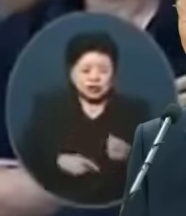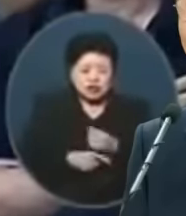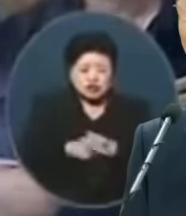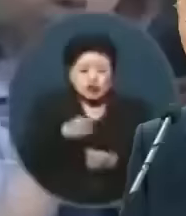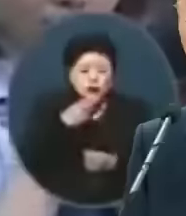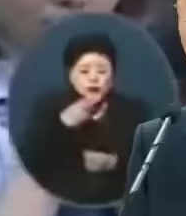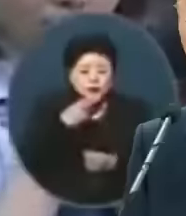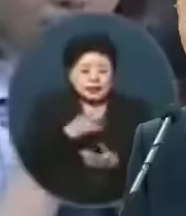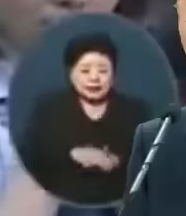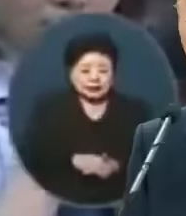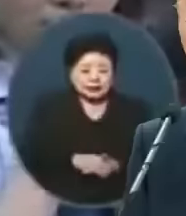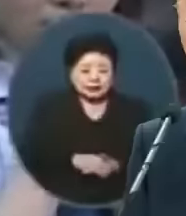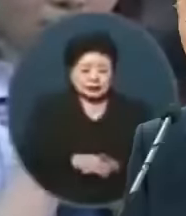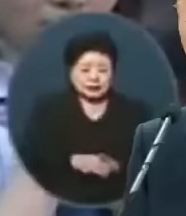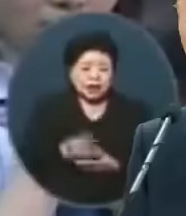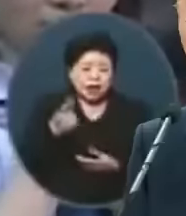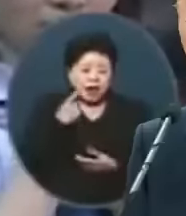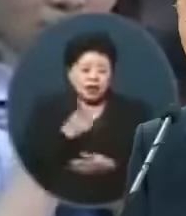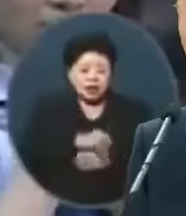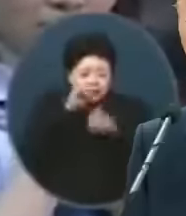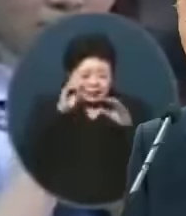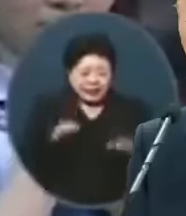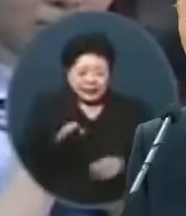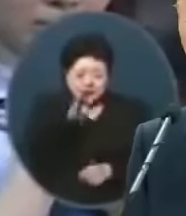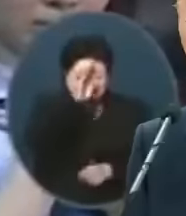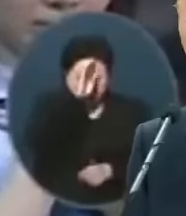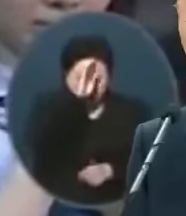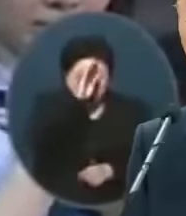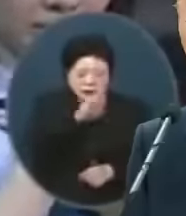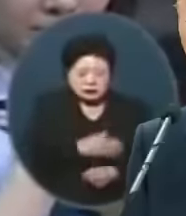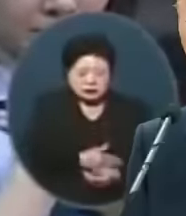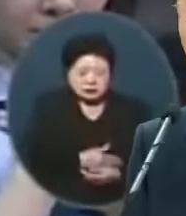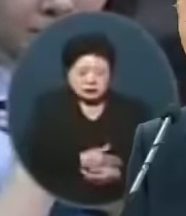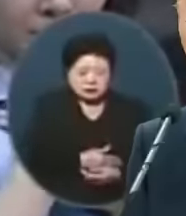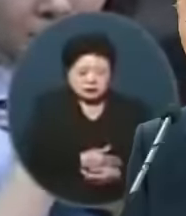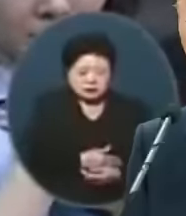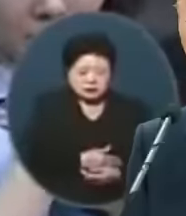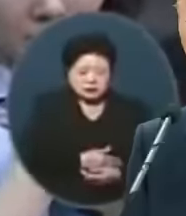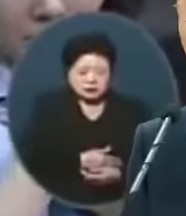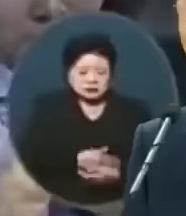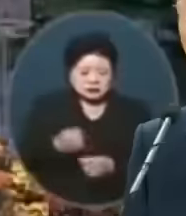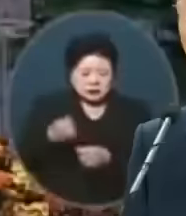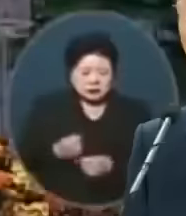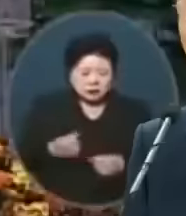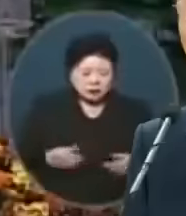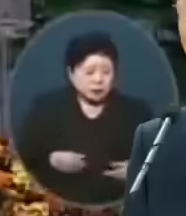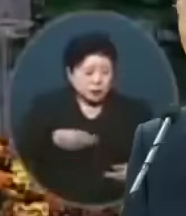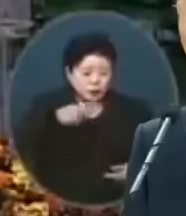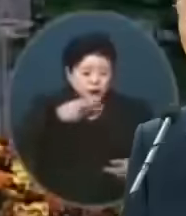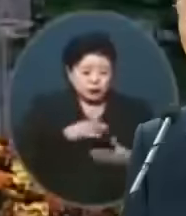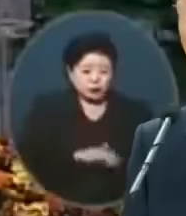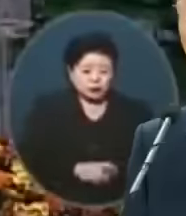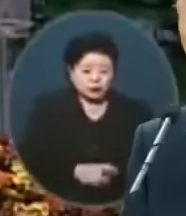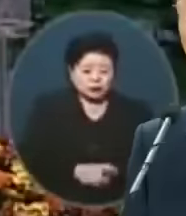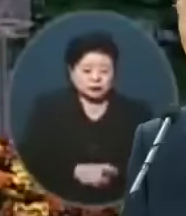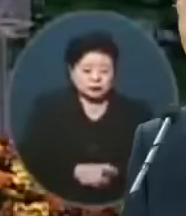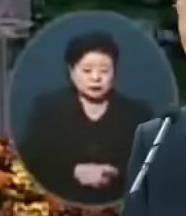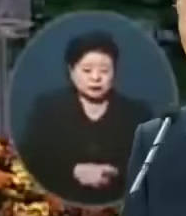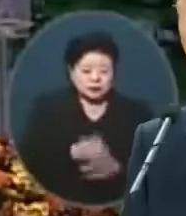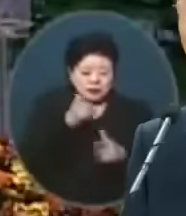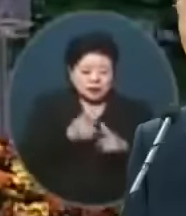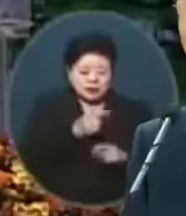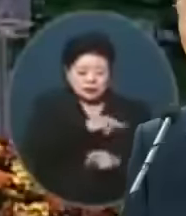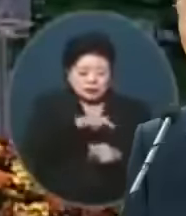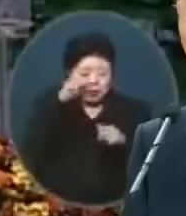없습니다. 거짓되고 헛된 질병을 걸머쥐고 다닐 이유도 없습니다. 나사렛